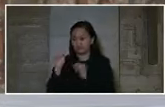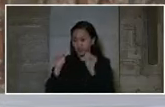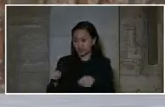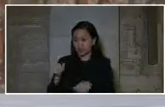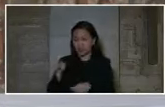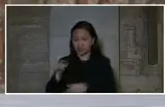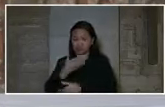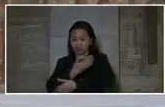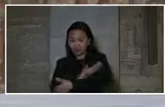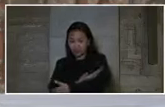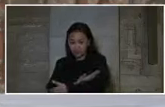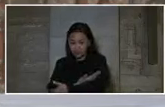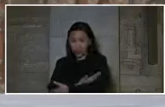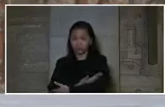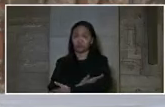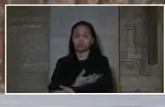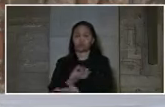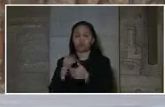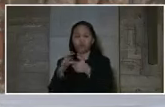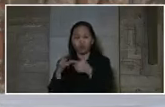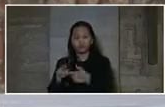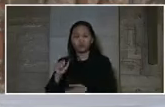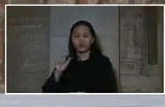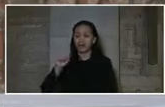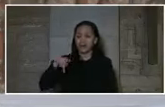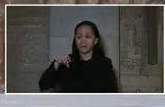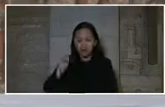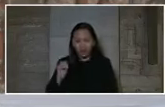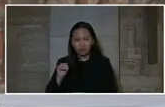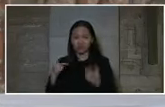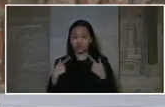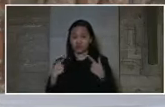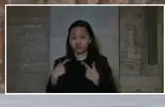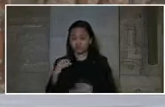Pwedeng maging ako to eh. May pamilya.